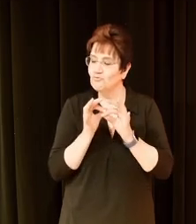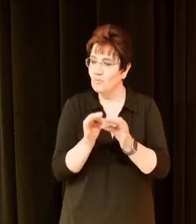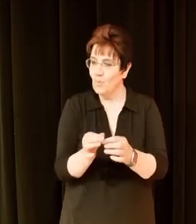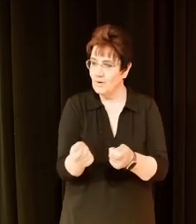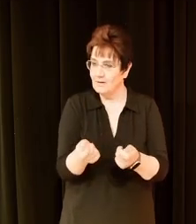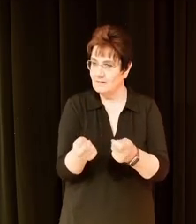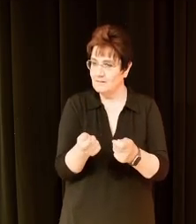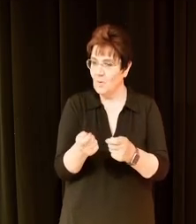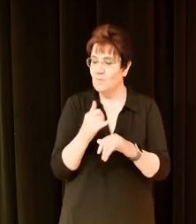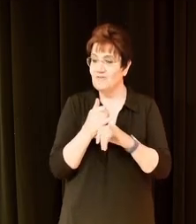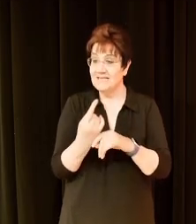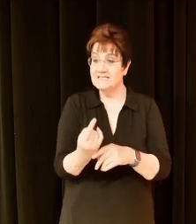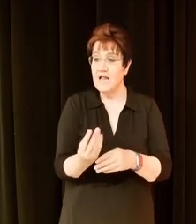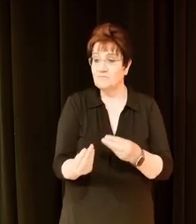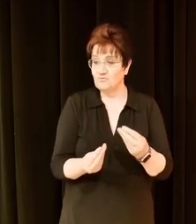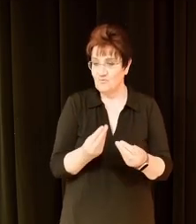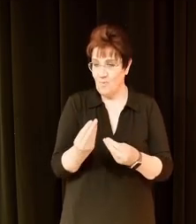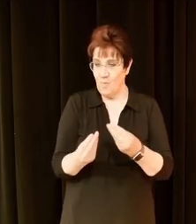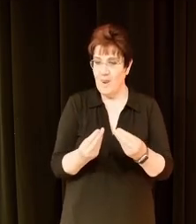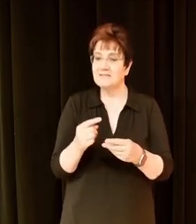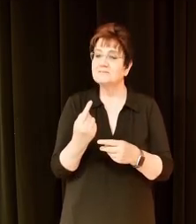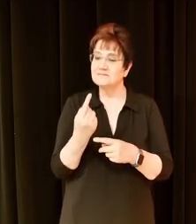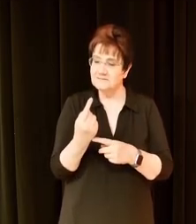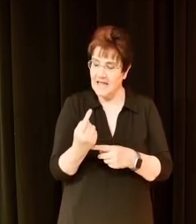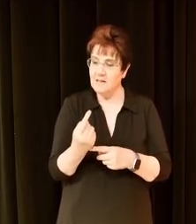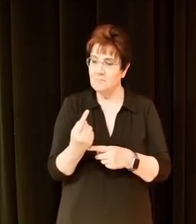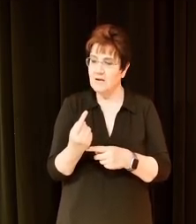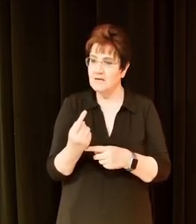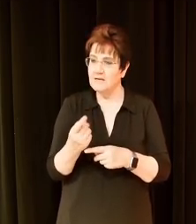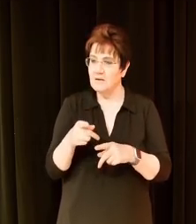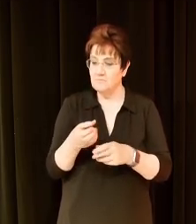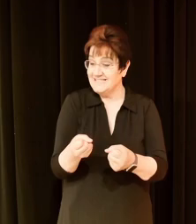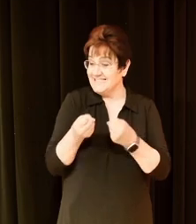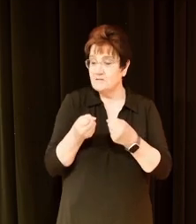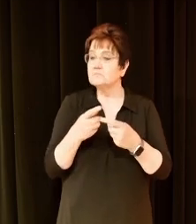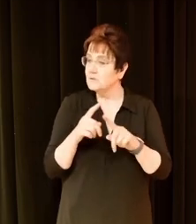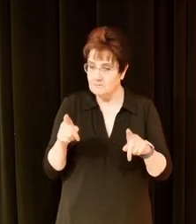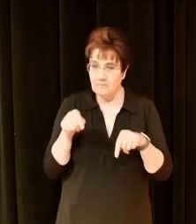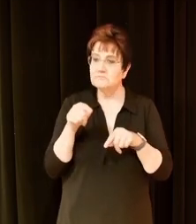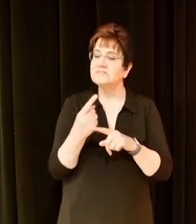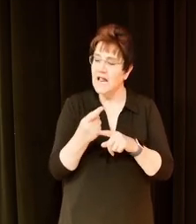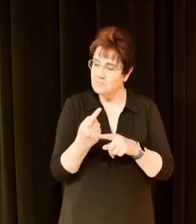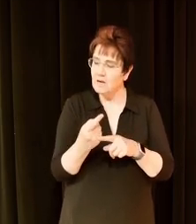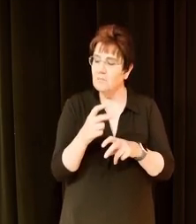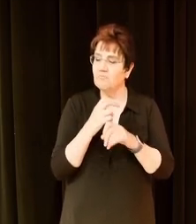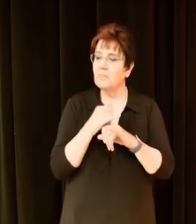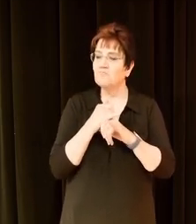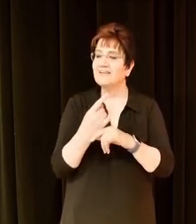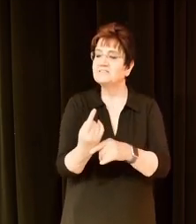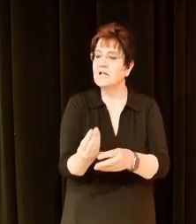die Pferde spüren, dass sie geführt werden, ohne dass sie ziehen, sondern indem sie da